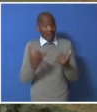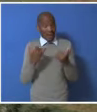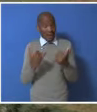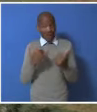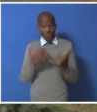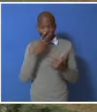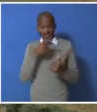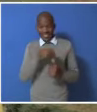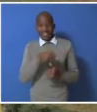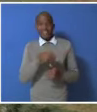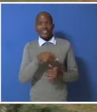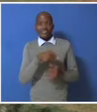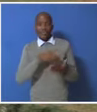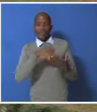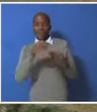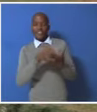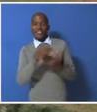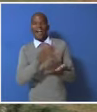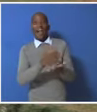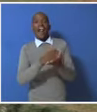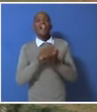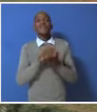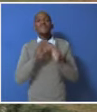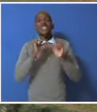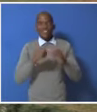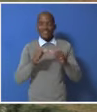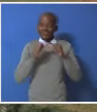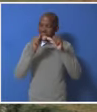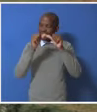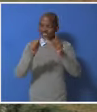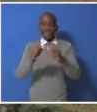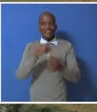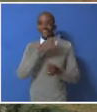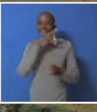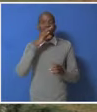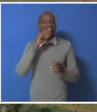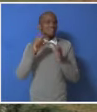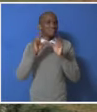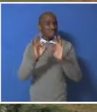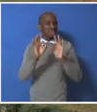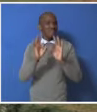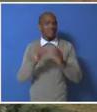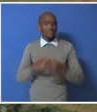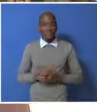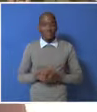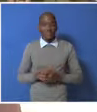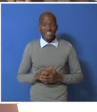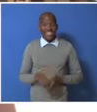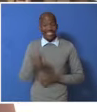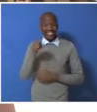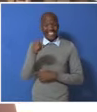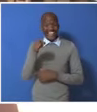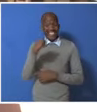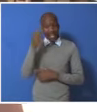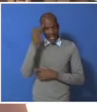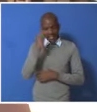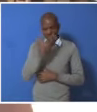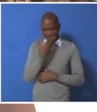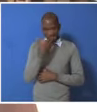e leng gore go tlile gore thusa teng gore re tsweledise temo ya rona temothuo ya rona mo kgaolong. It is a very